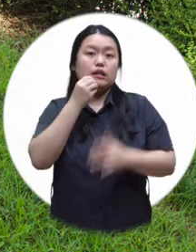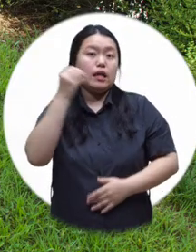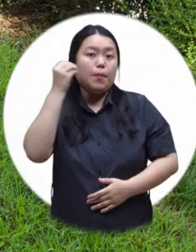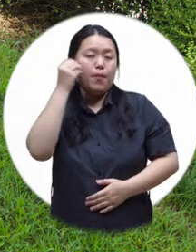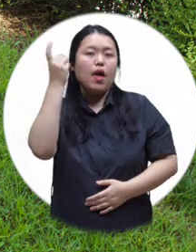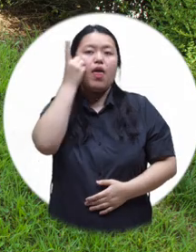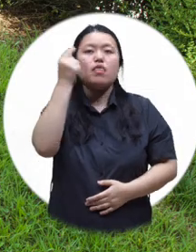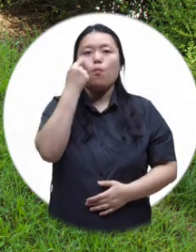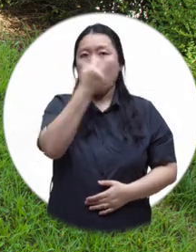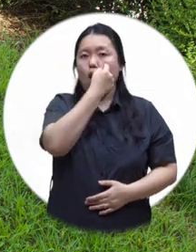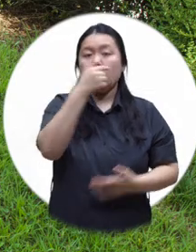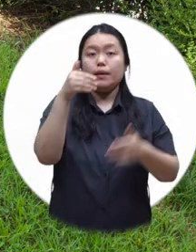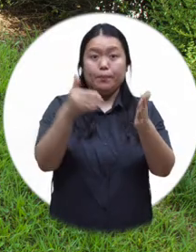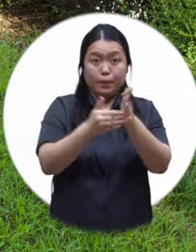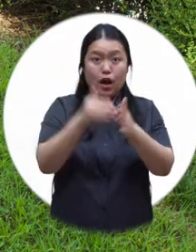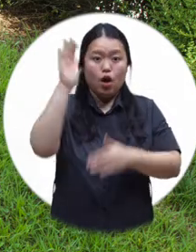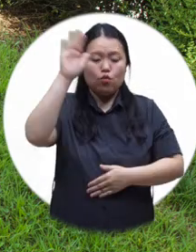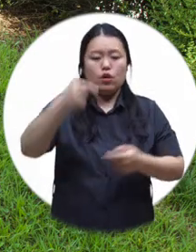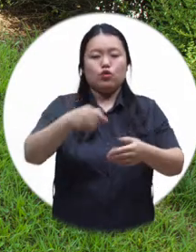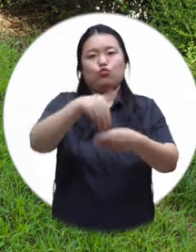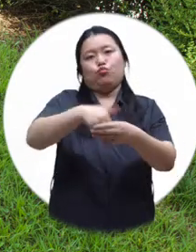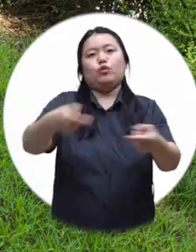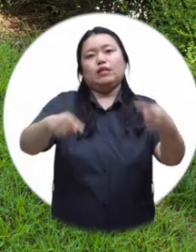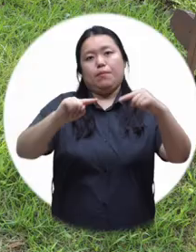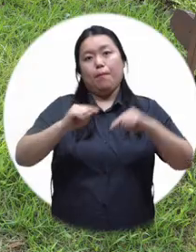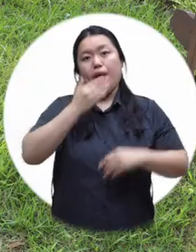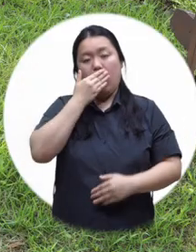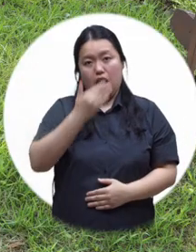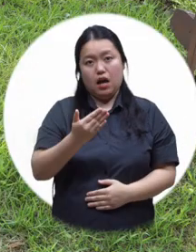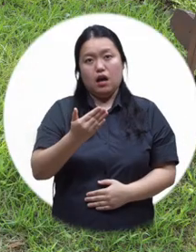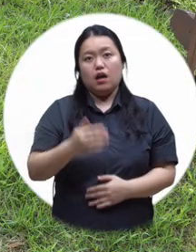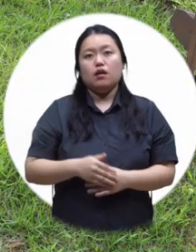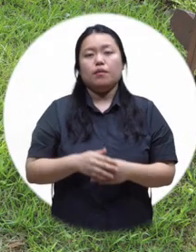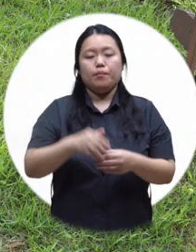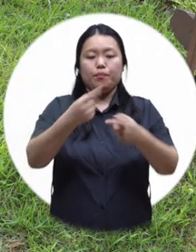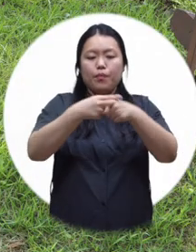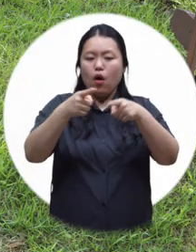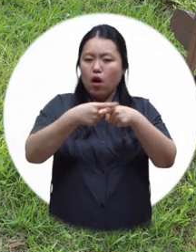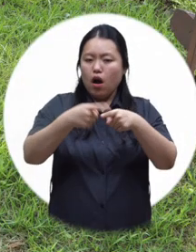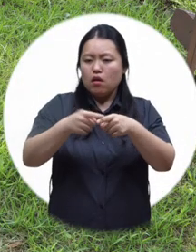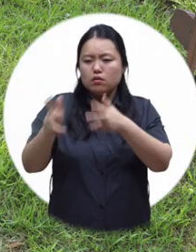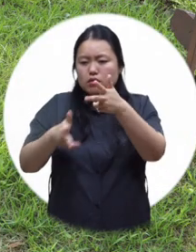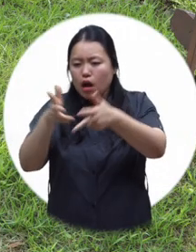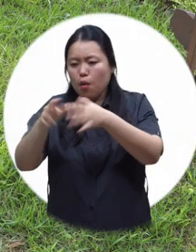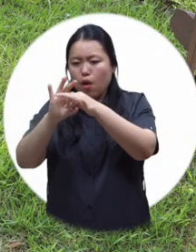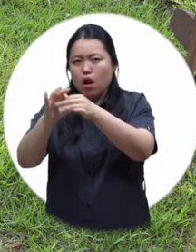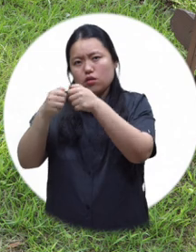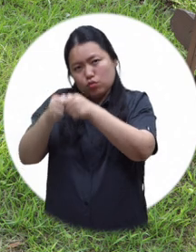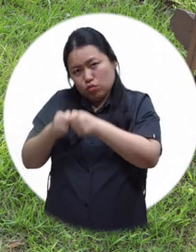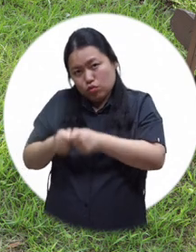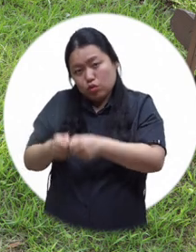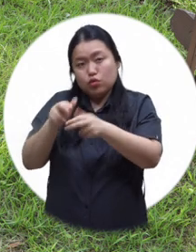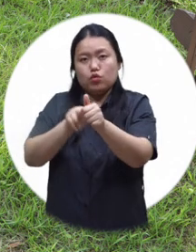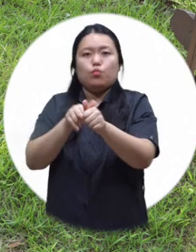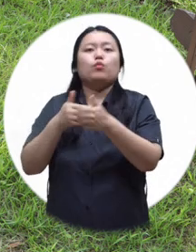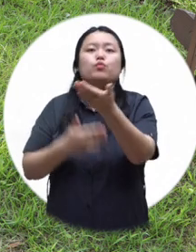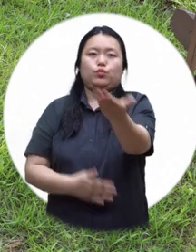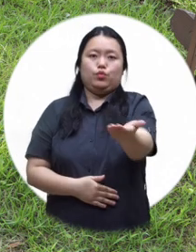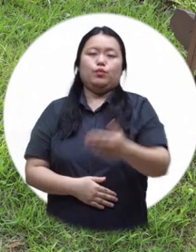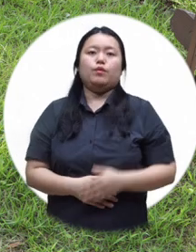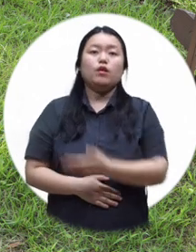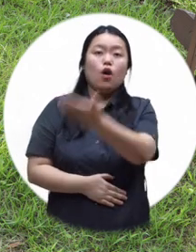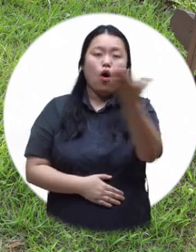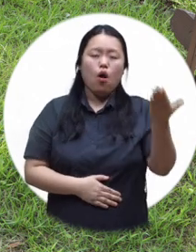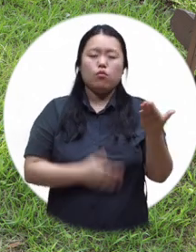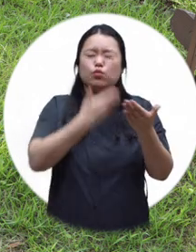간단한 휴대폰 본인 인증 뒤 투표에 참여할 수 있고 평가대상 사업에 대한 자세한 정보도 제공됩니다